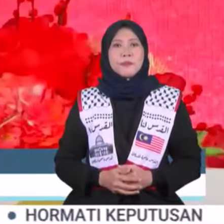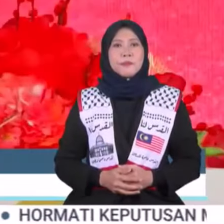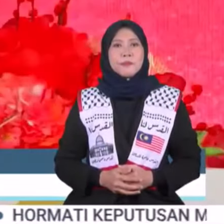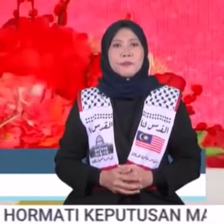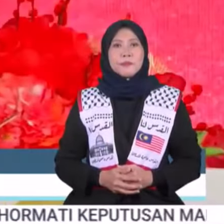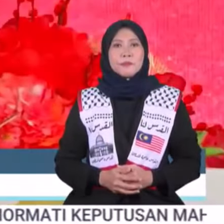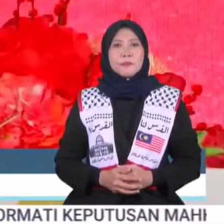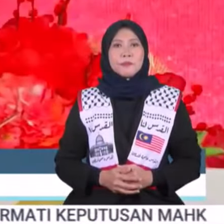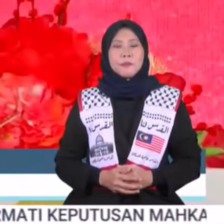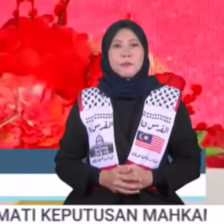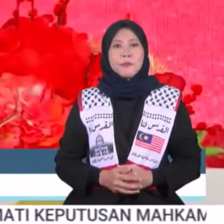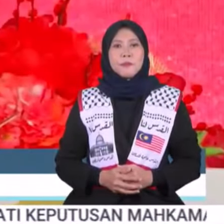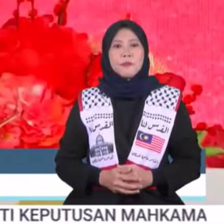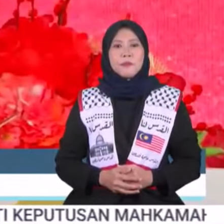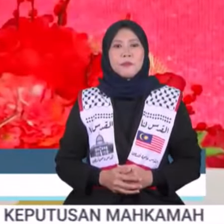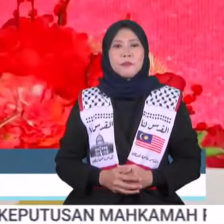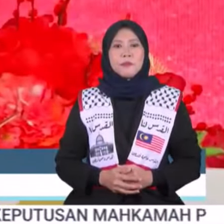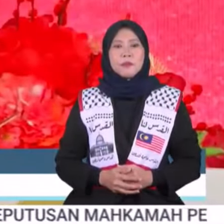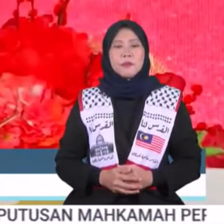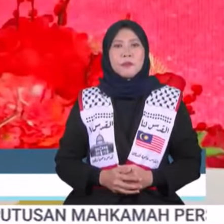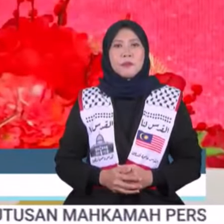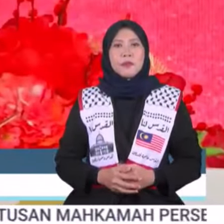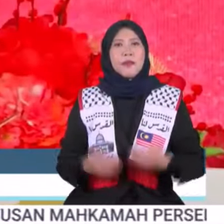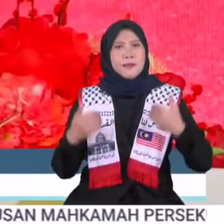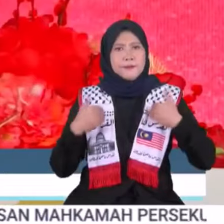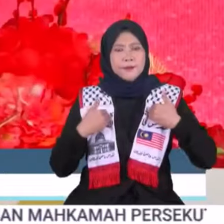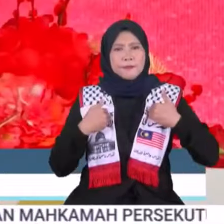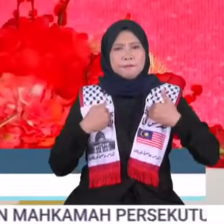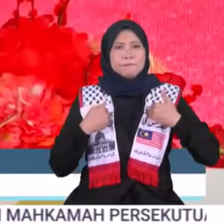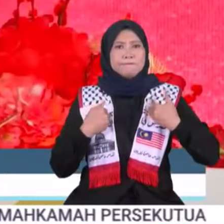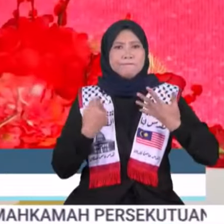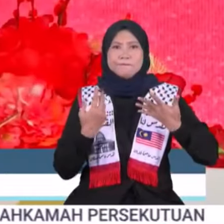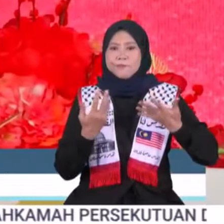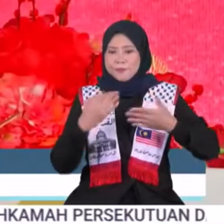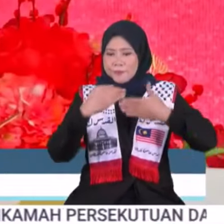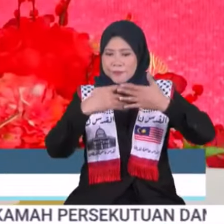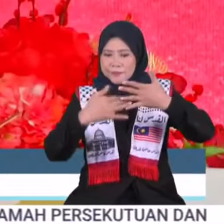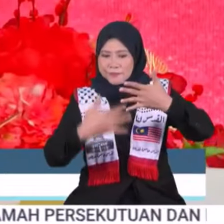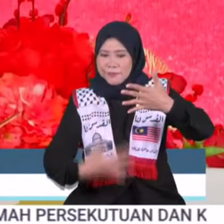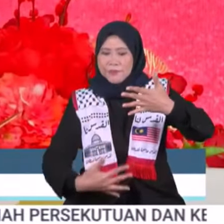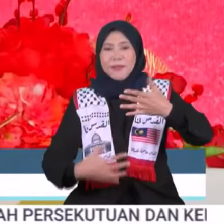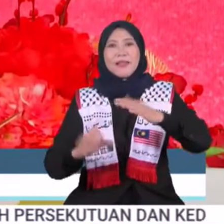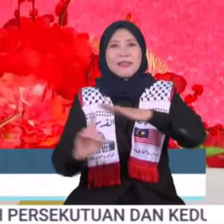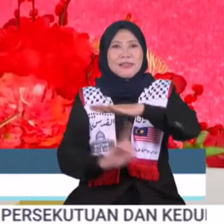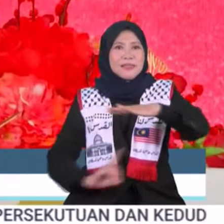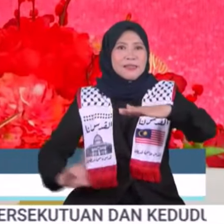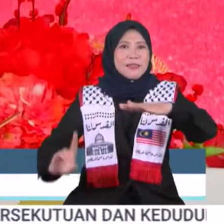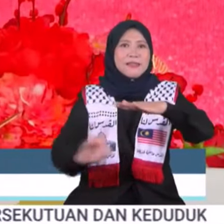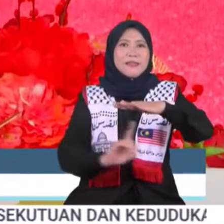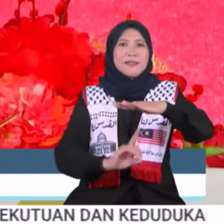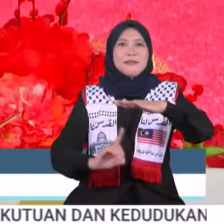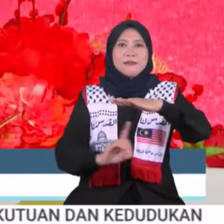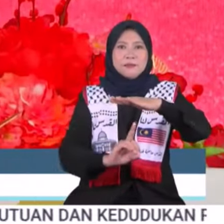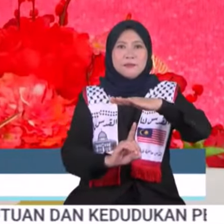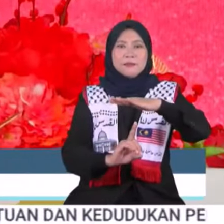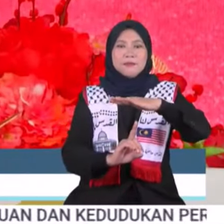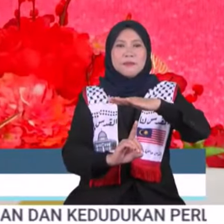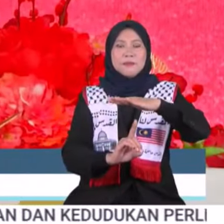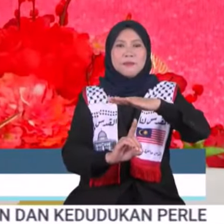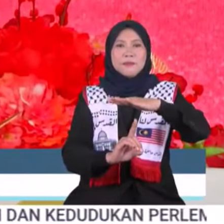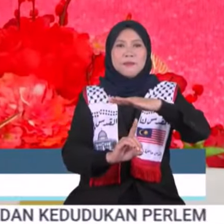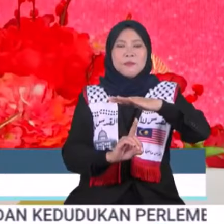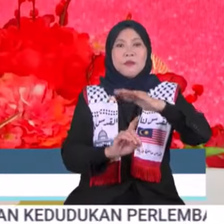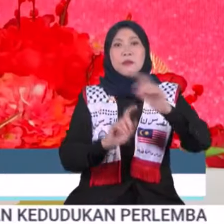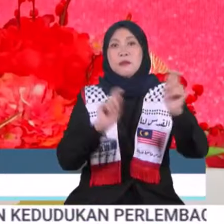bersama beberapa dasar seperti transisi tenaga energi Transition